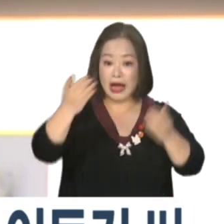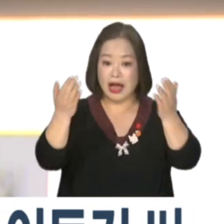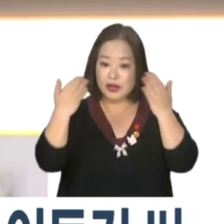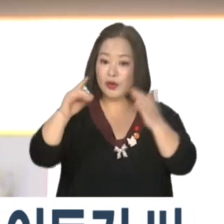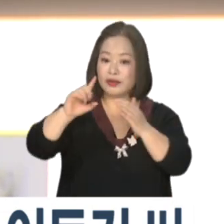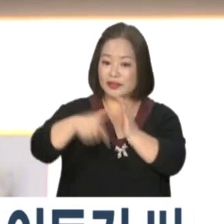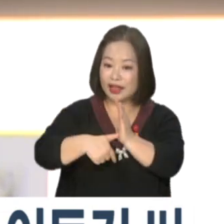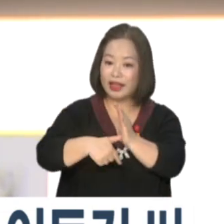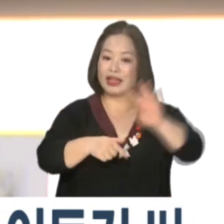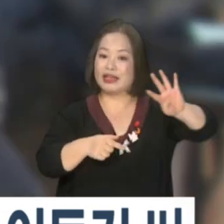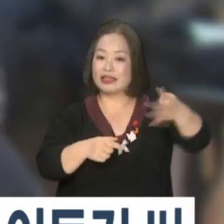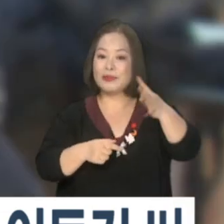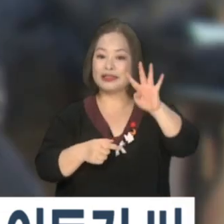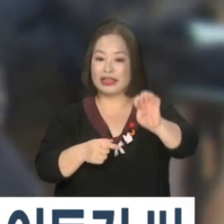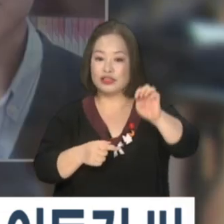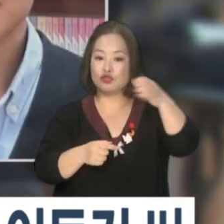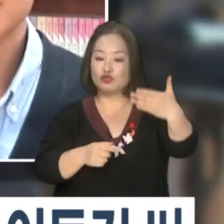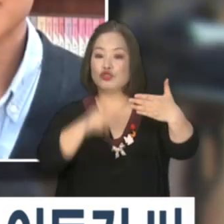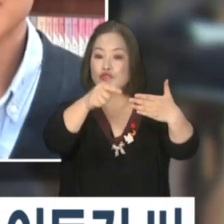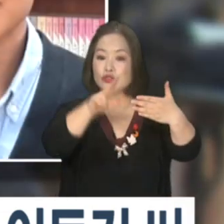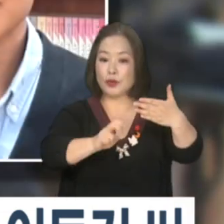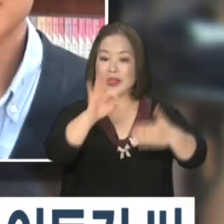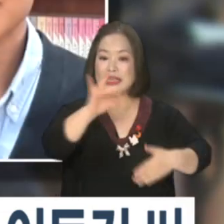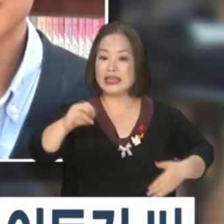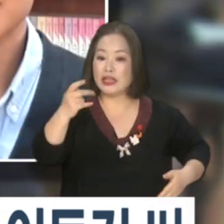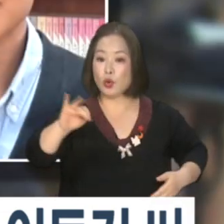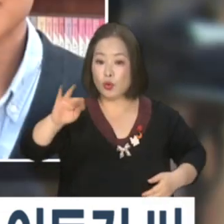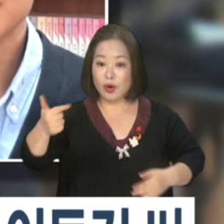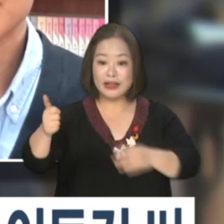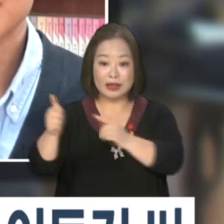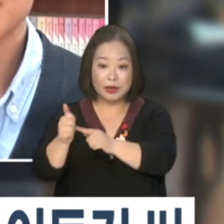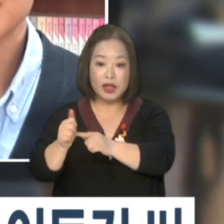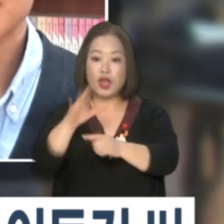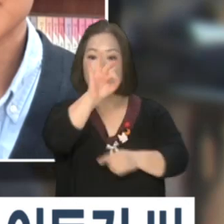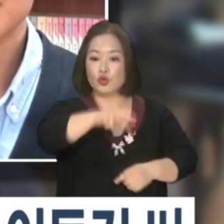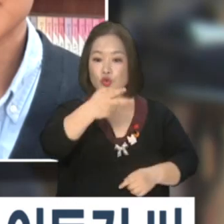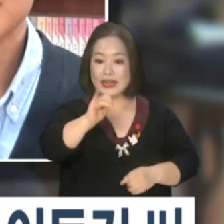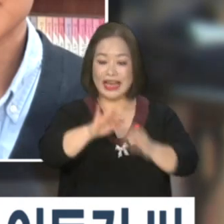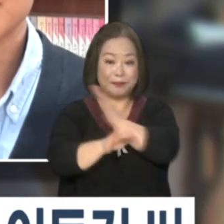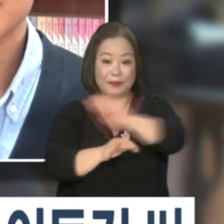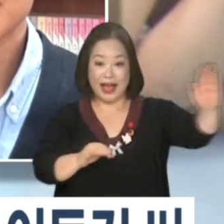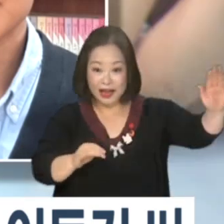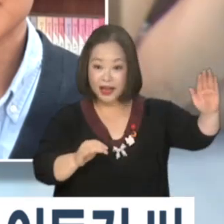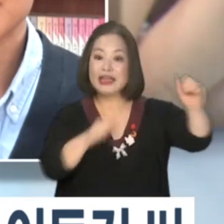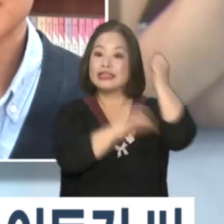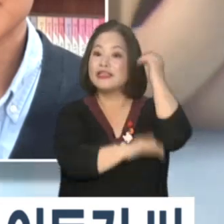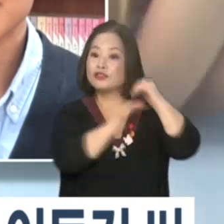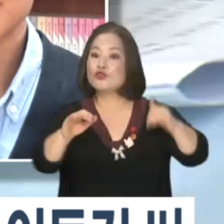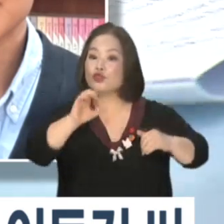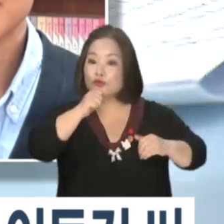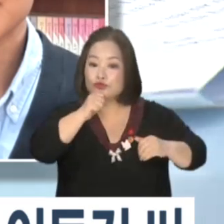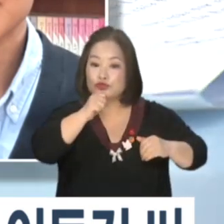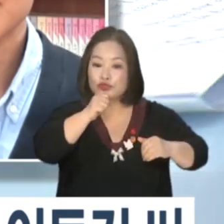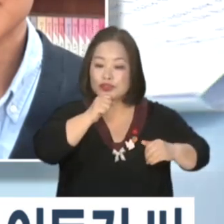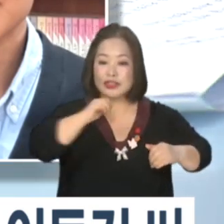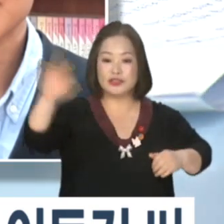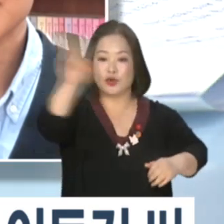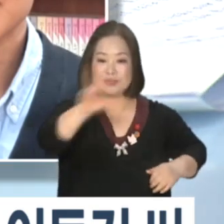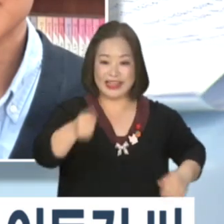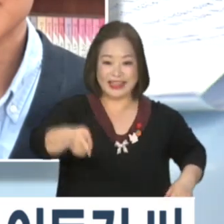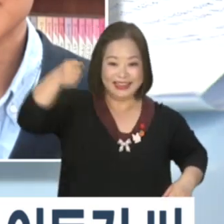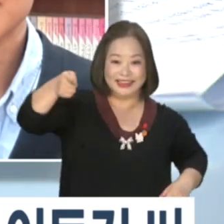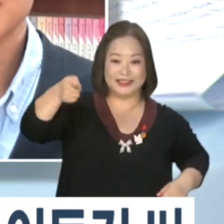점수 449.5 원점수 만점을 받은 유리아 씨를 제치고 표준점수 전국 수석을